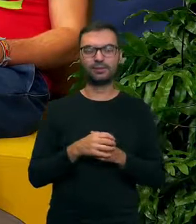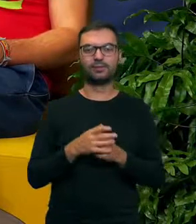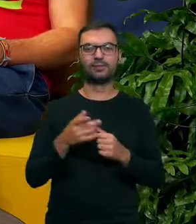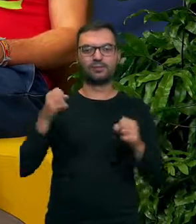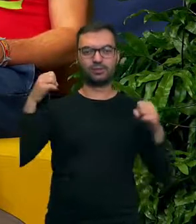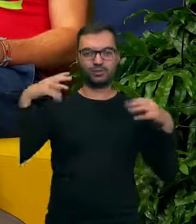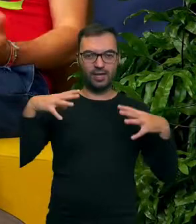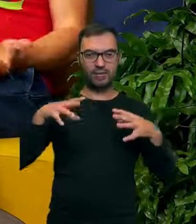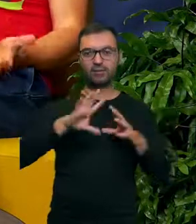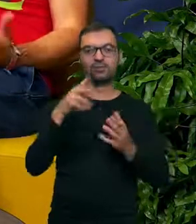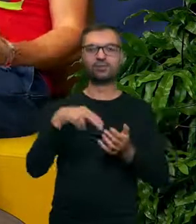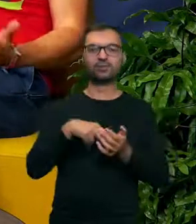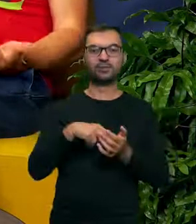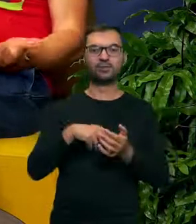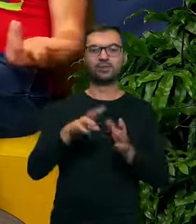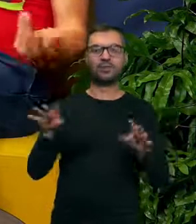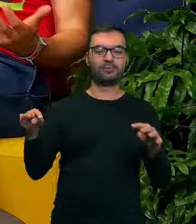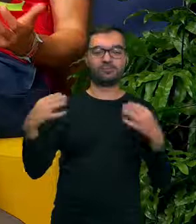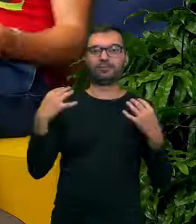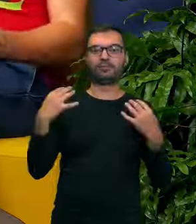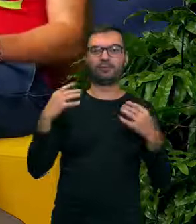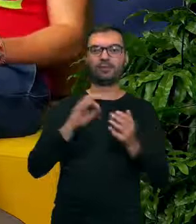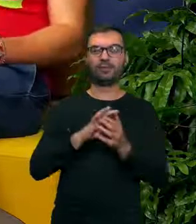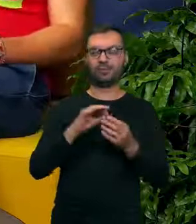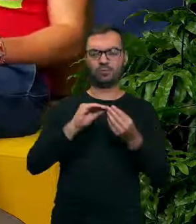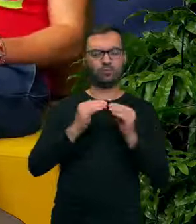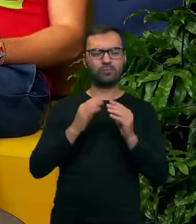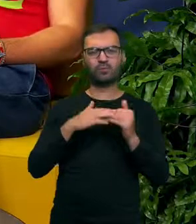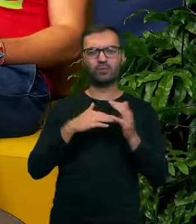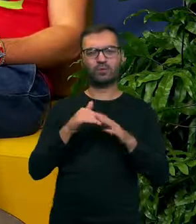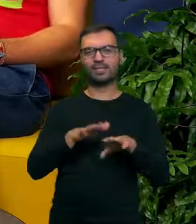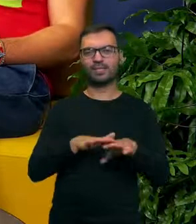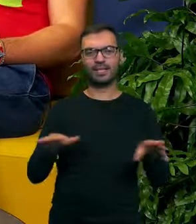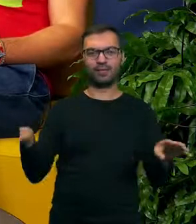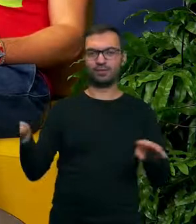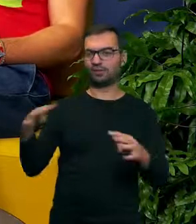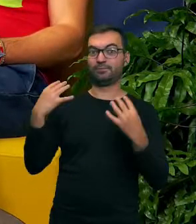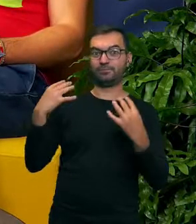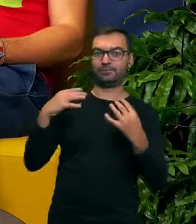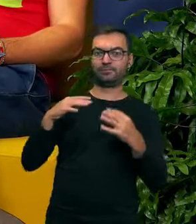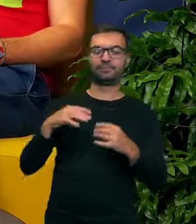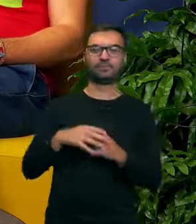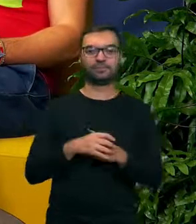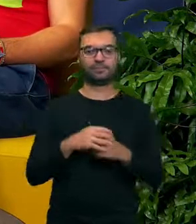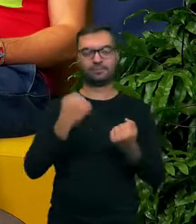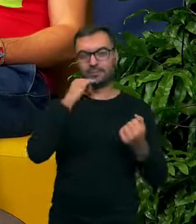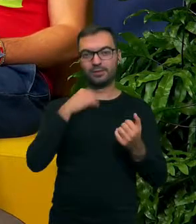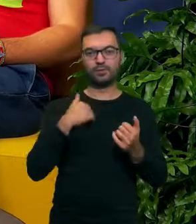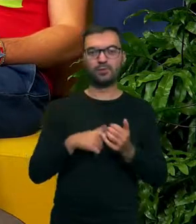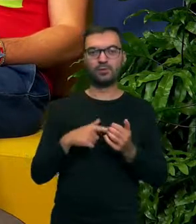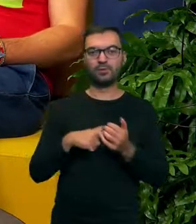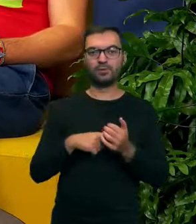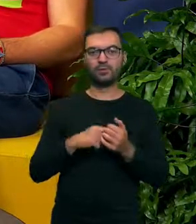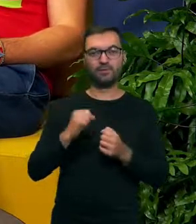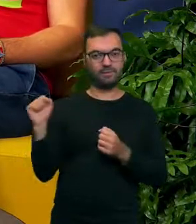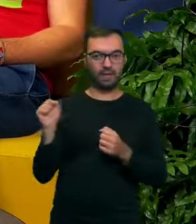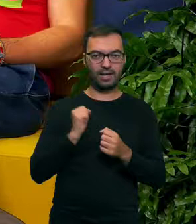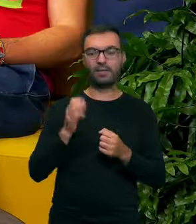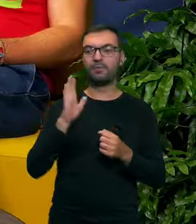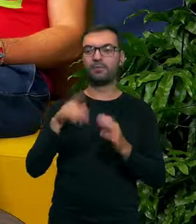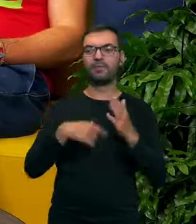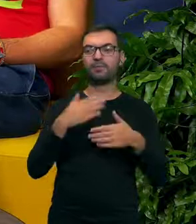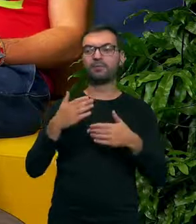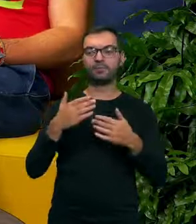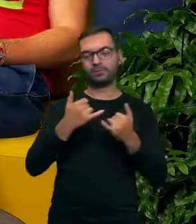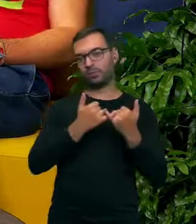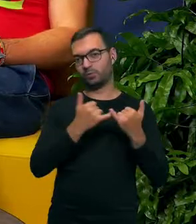Podnieśli światła, wszyscy się jakby do nas obrócili, bo tam jest tak skonstruowana ta scena i to było bardzo, bardzo fajne i później nastąpił